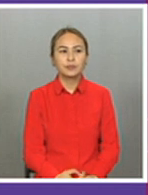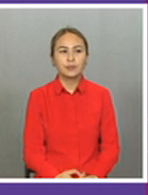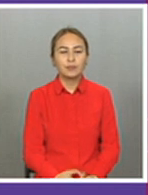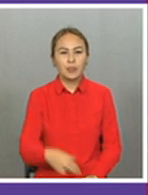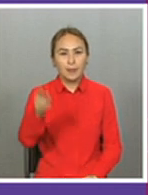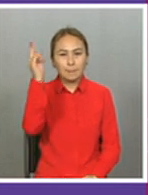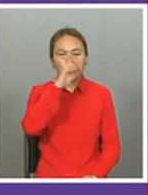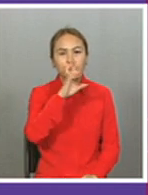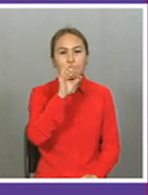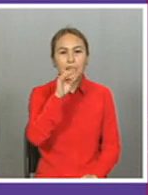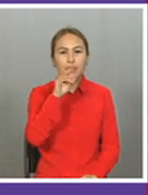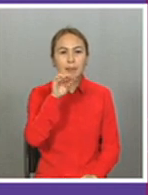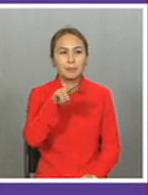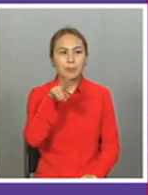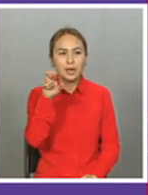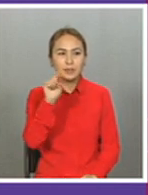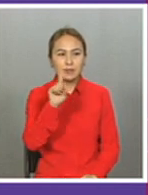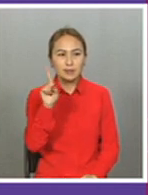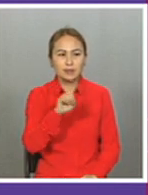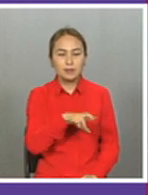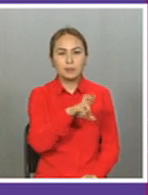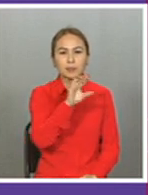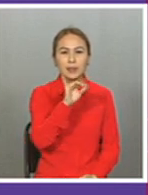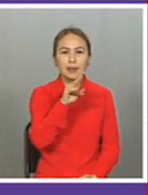Білімпаз, білім,